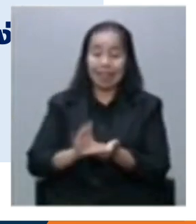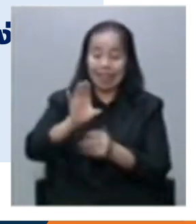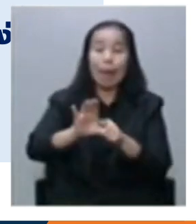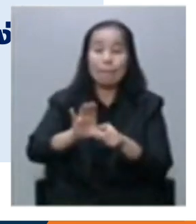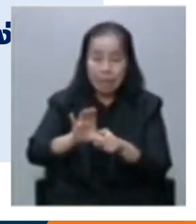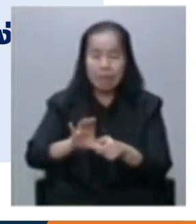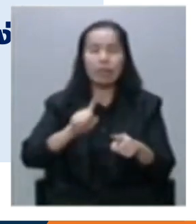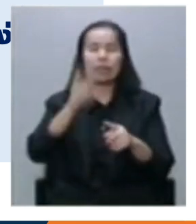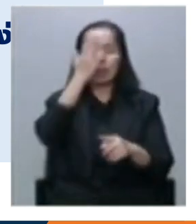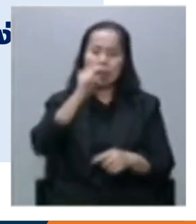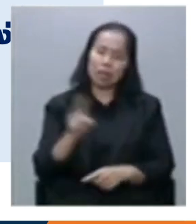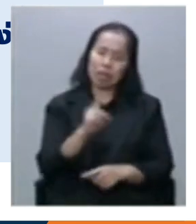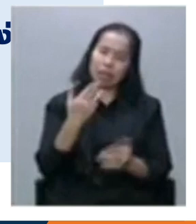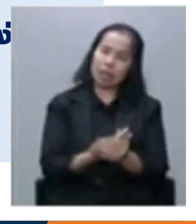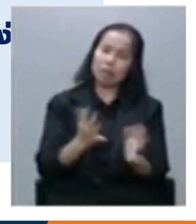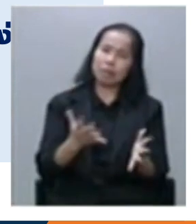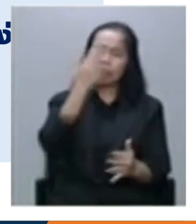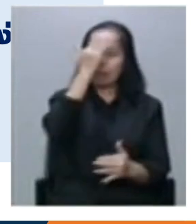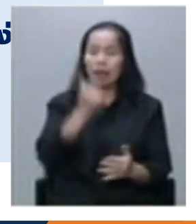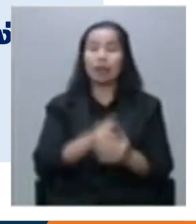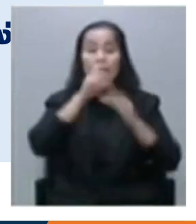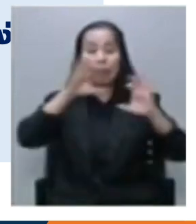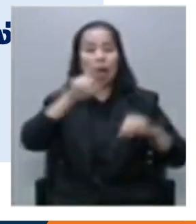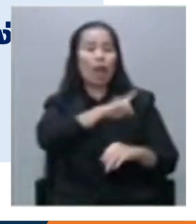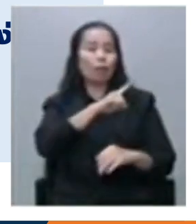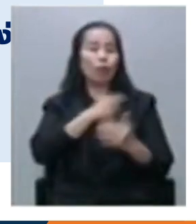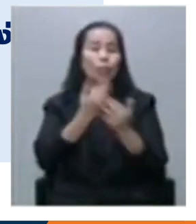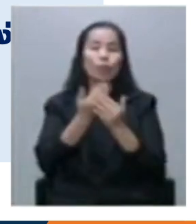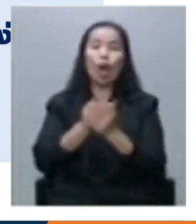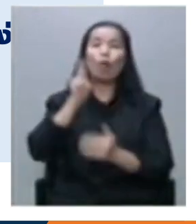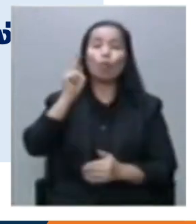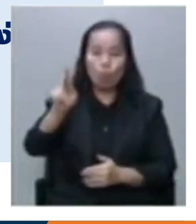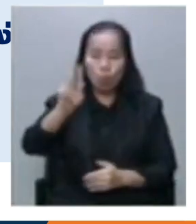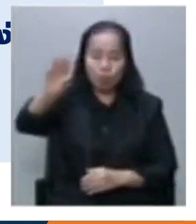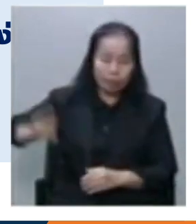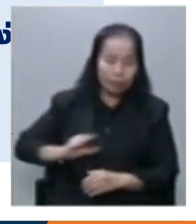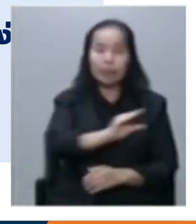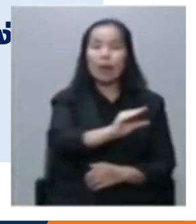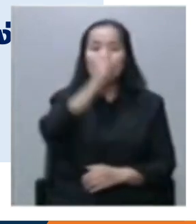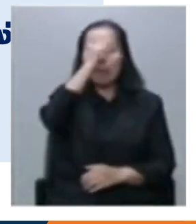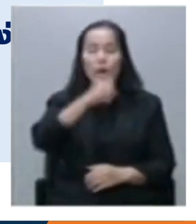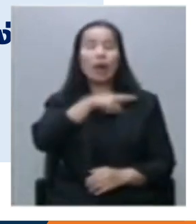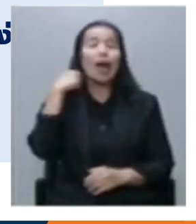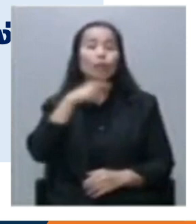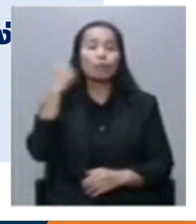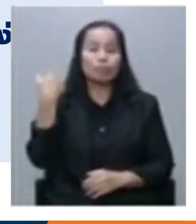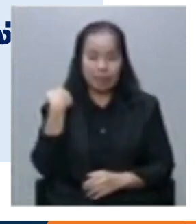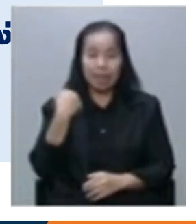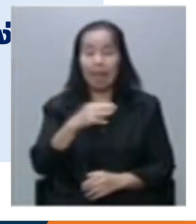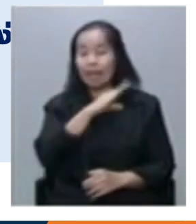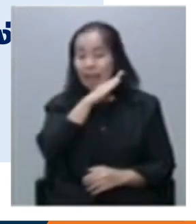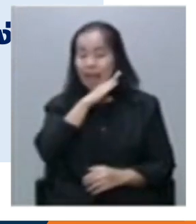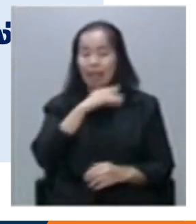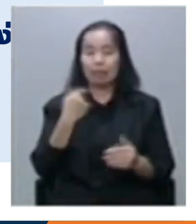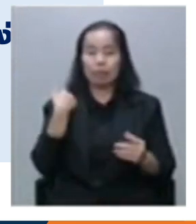กิดอะไรขึ้นครับรัฐบาลเนี่ยต้องกู้เงินนะครับเพื่อมาชดเชยการขาดดุลคิดง่ายๆนะครับถ้าเป็นพันธบัตรรัฐบาล